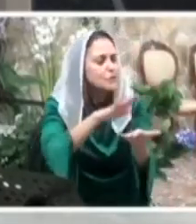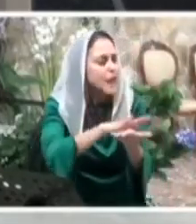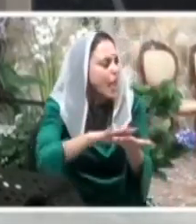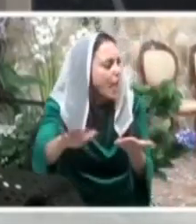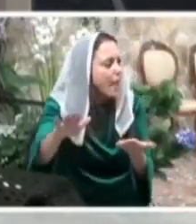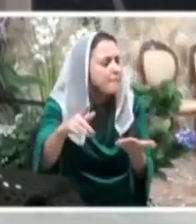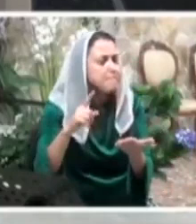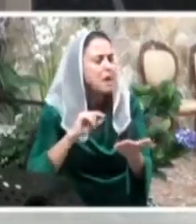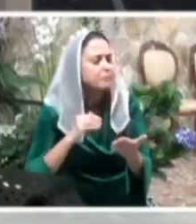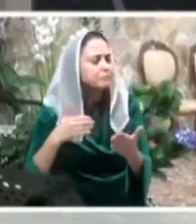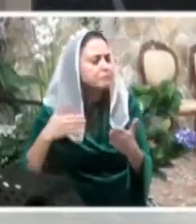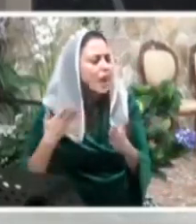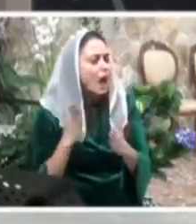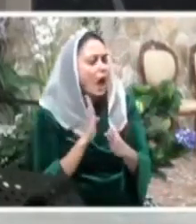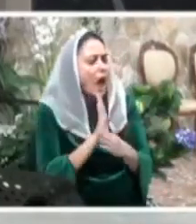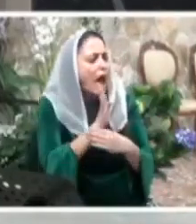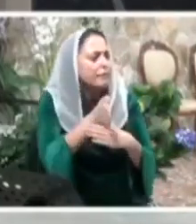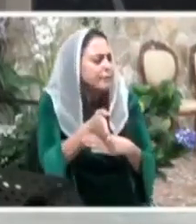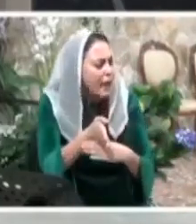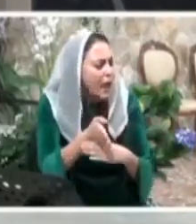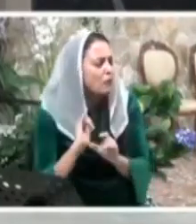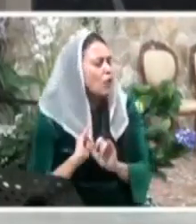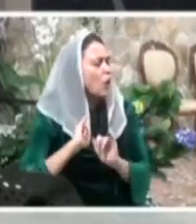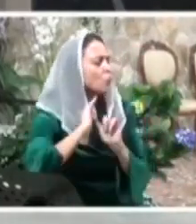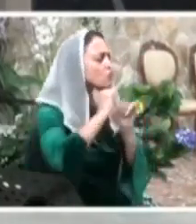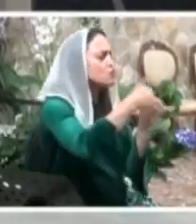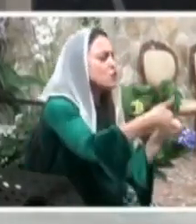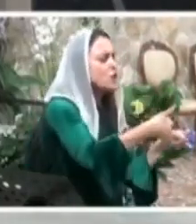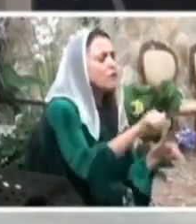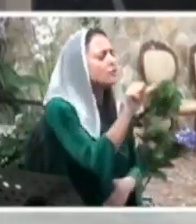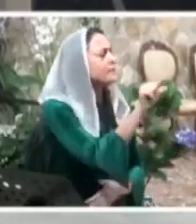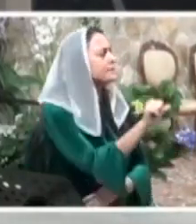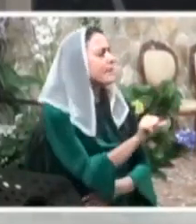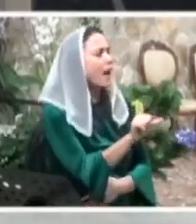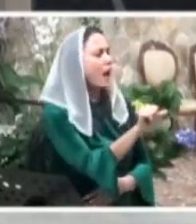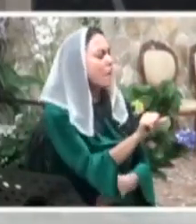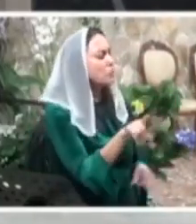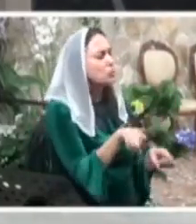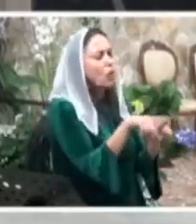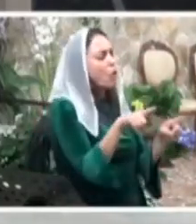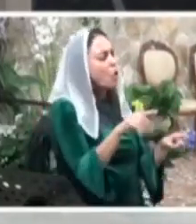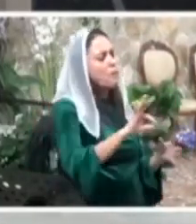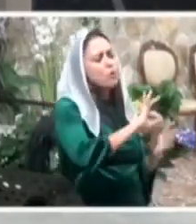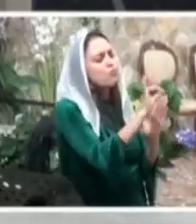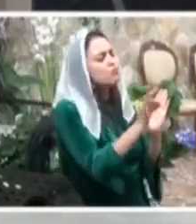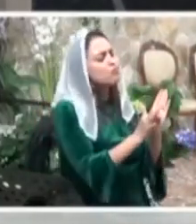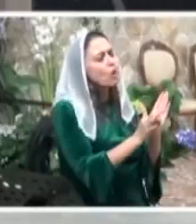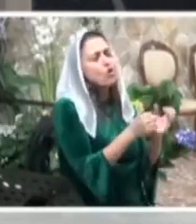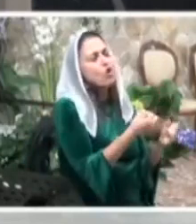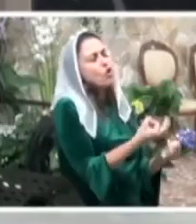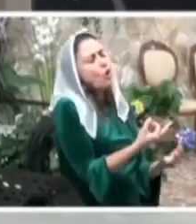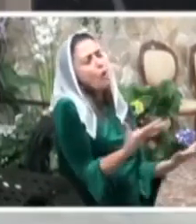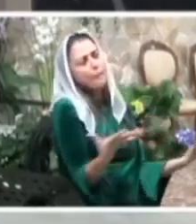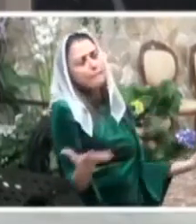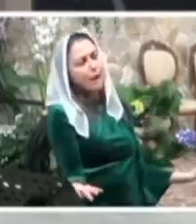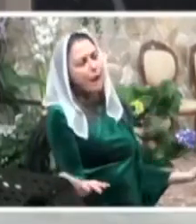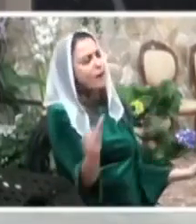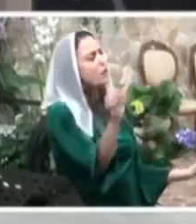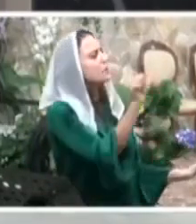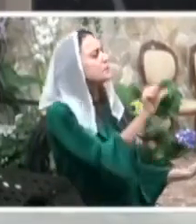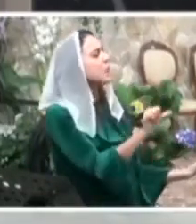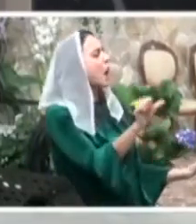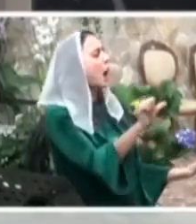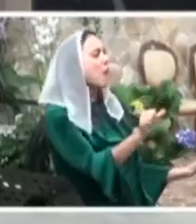di sabato, come se niente fosse, come se fosse normale, tranquillo, sereno,